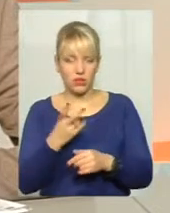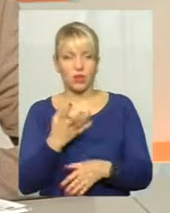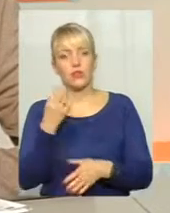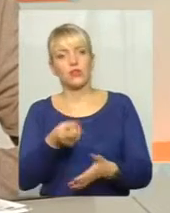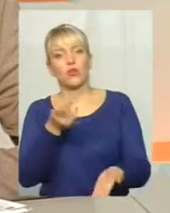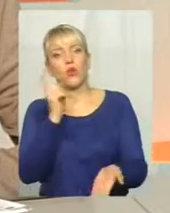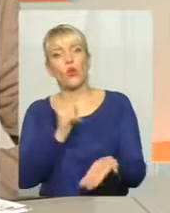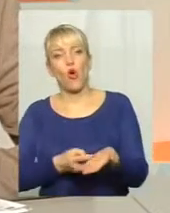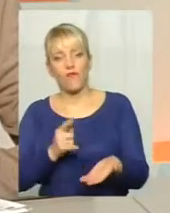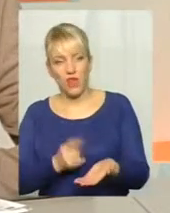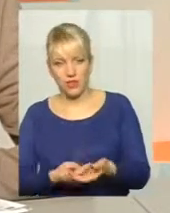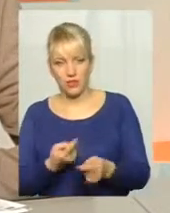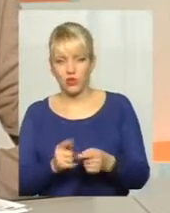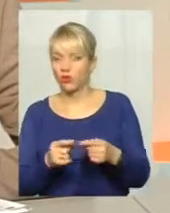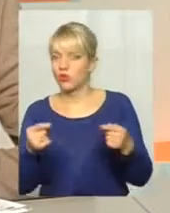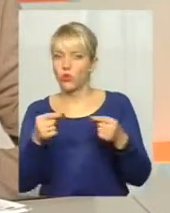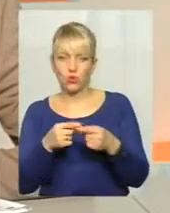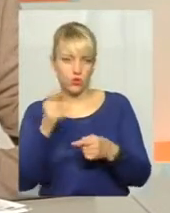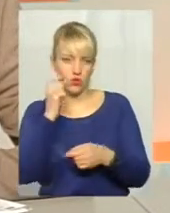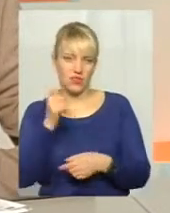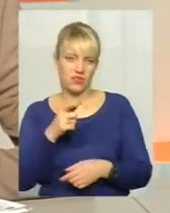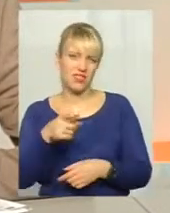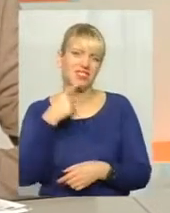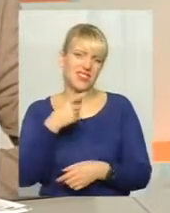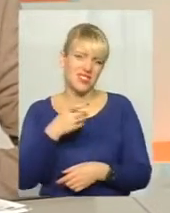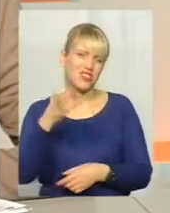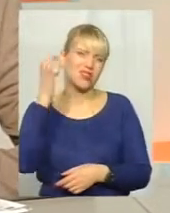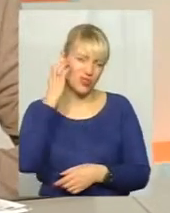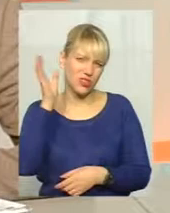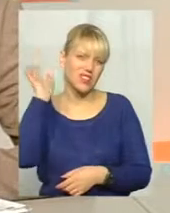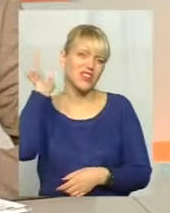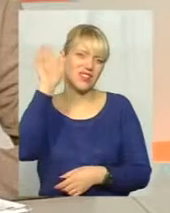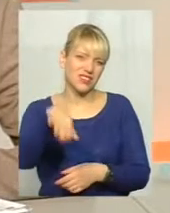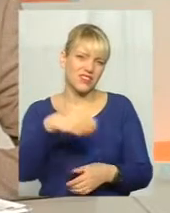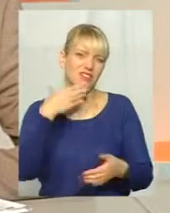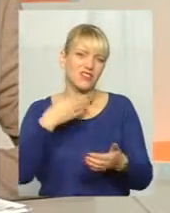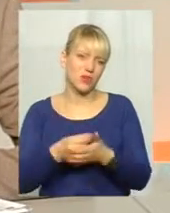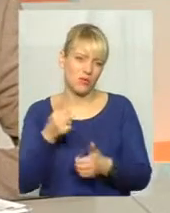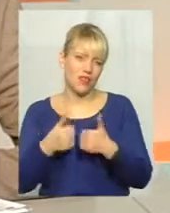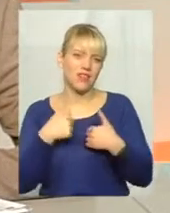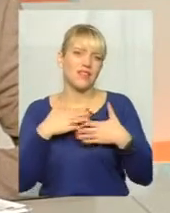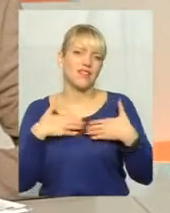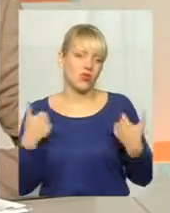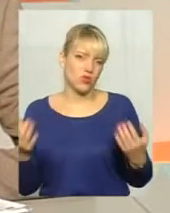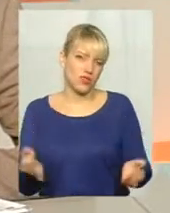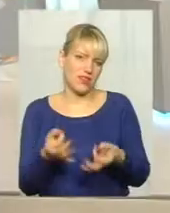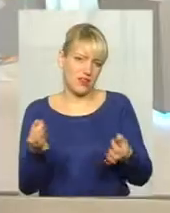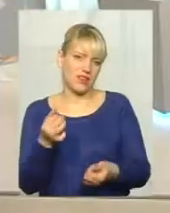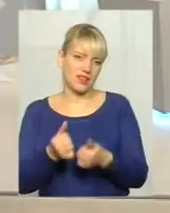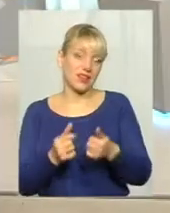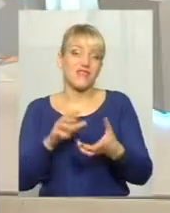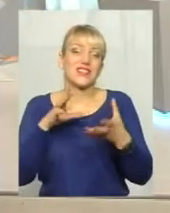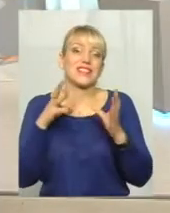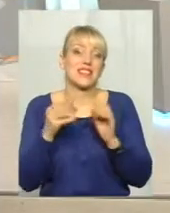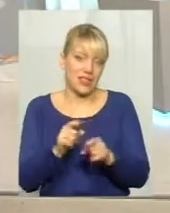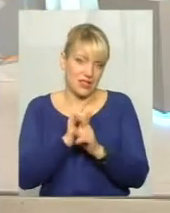це таке українське, ну та він скаже, слухайте, та йдіть зі своїми тендерами, та я не хочу ніяких тендерів. І він взагалі не буде